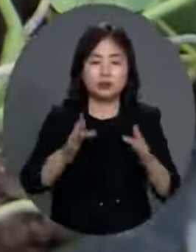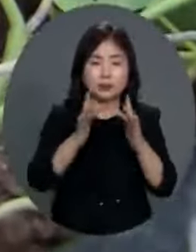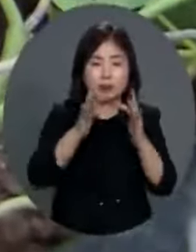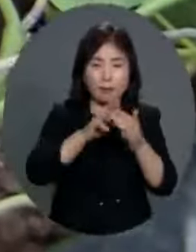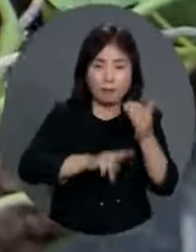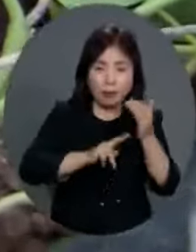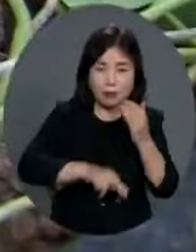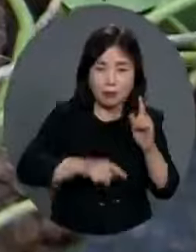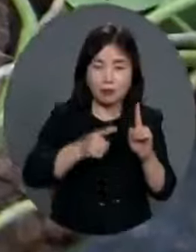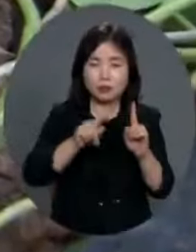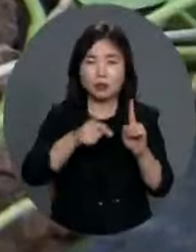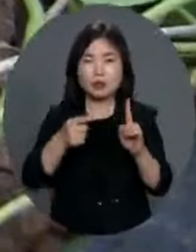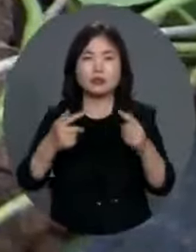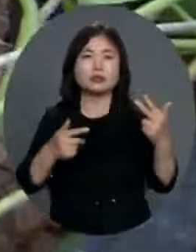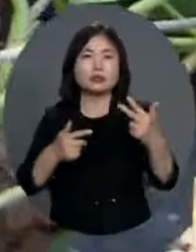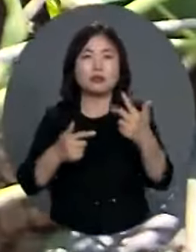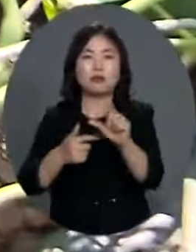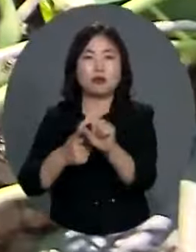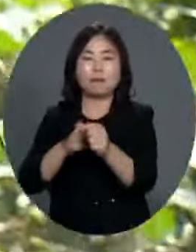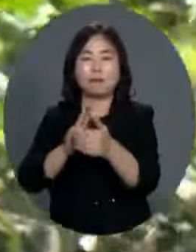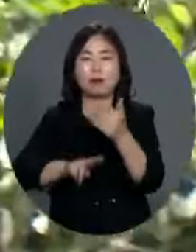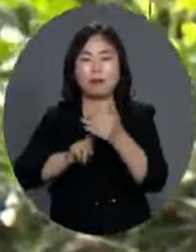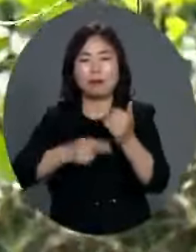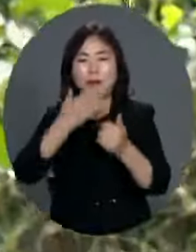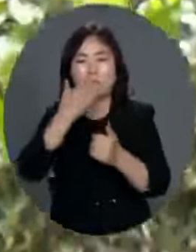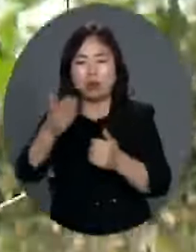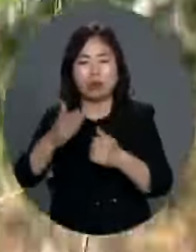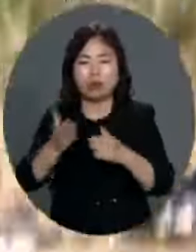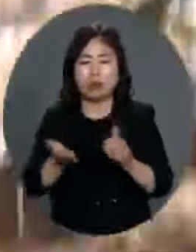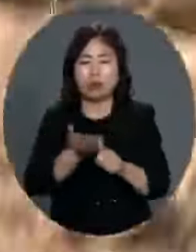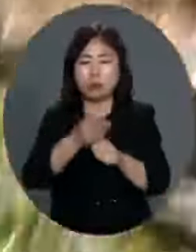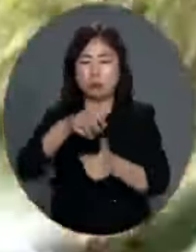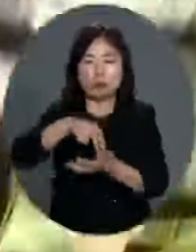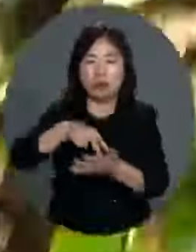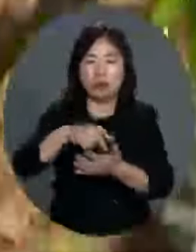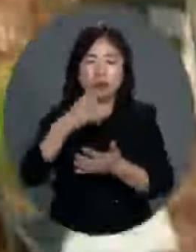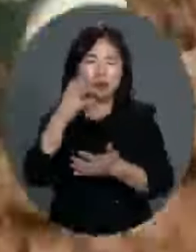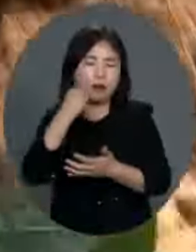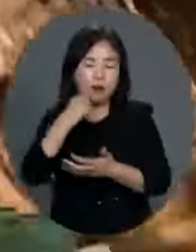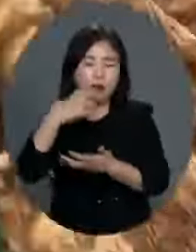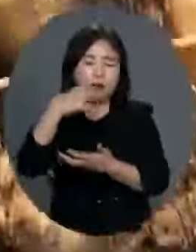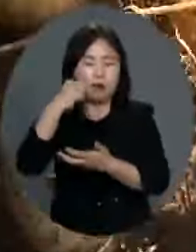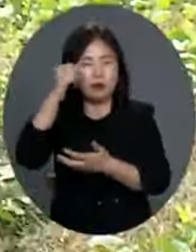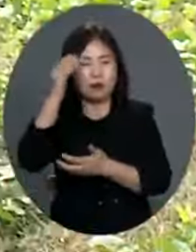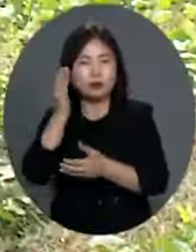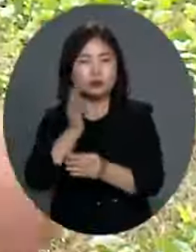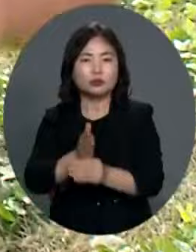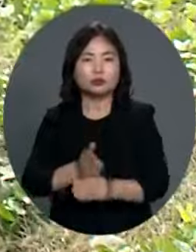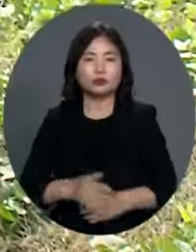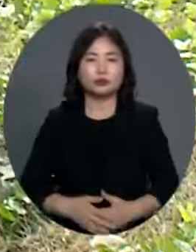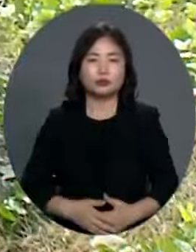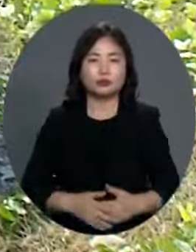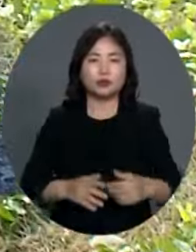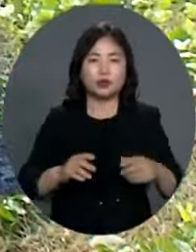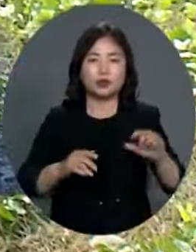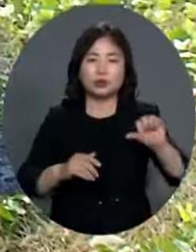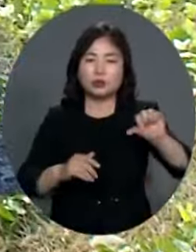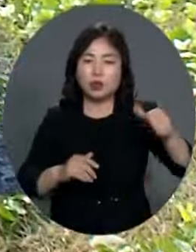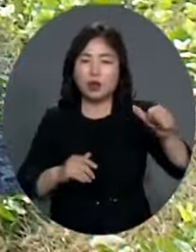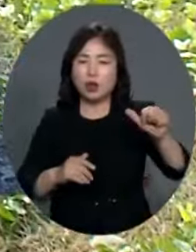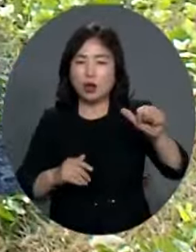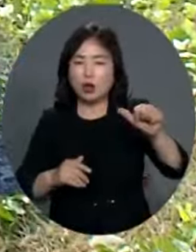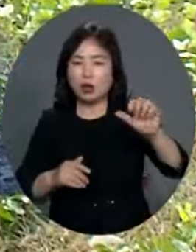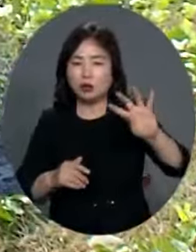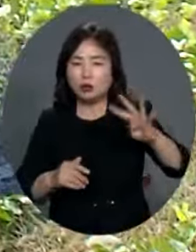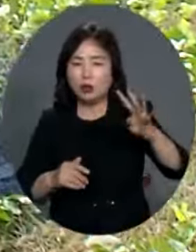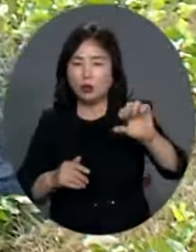인터넷으로 킬로그램에 7,000원에서 10,000원에 팔리고 있어 재배 농가는 고수익도 기대합니다. 4,500평을 하면